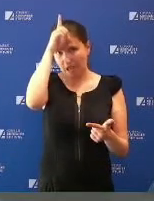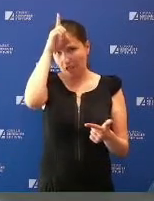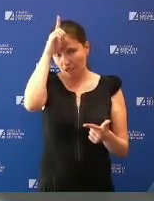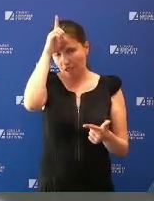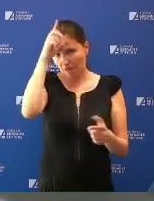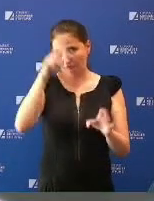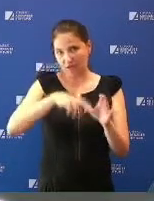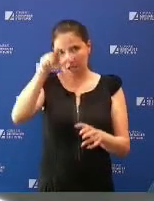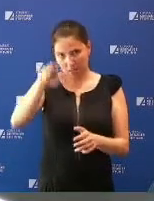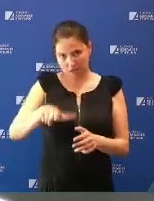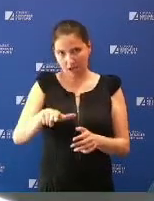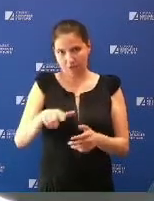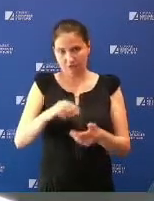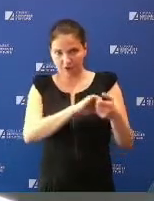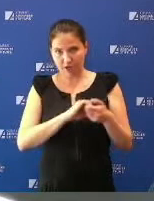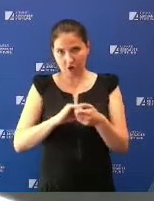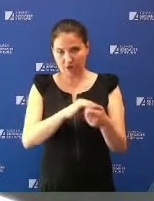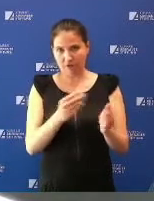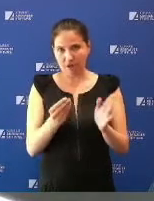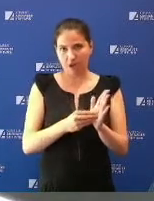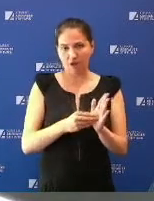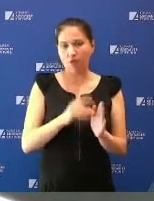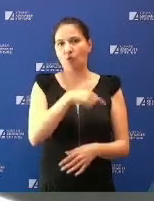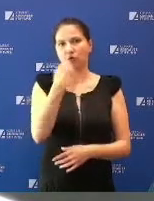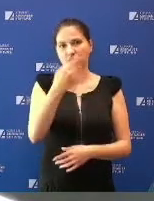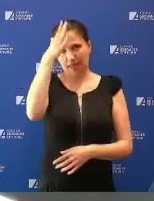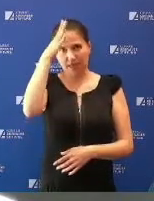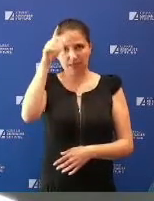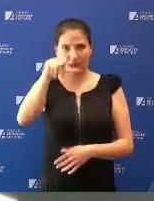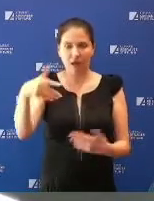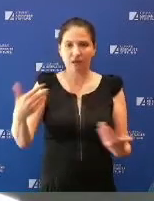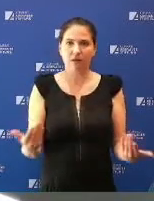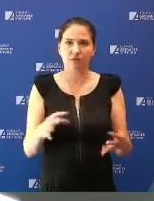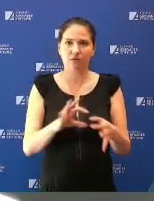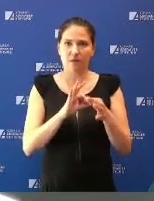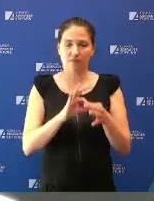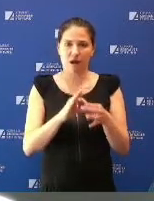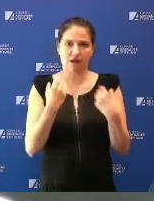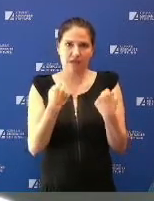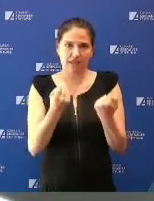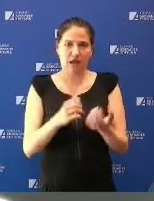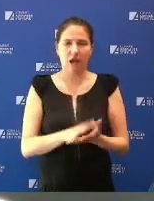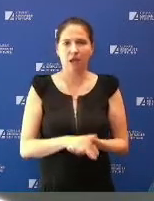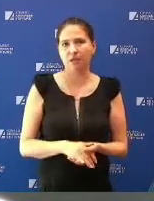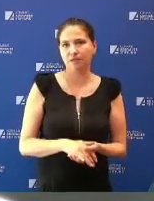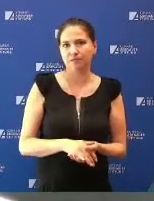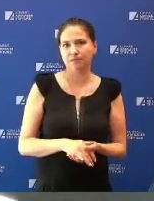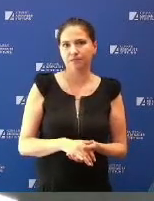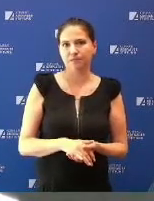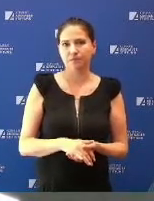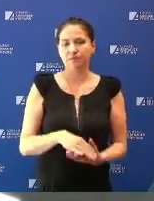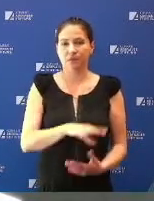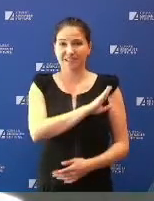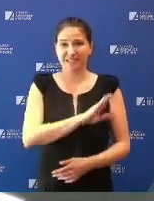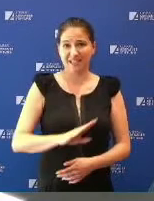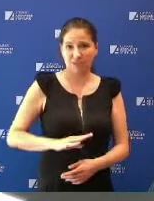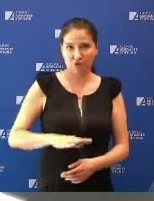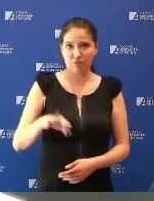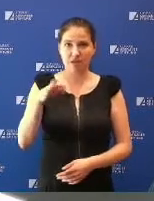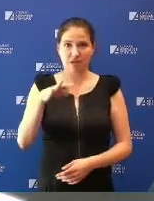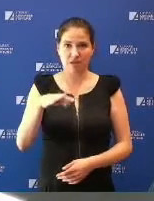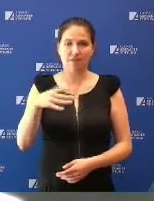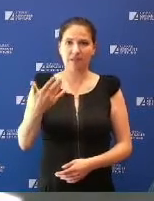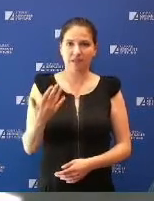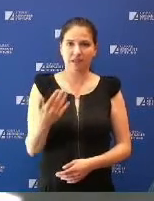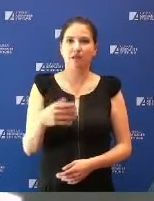Polizeigewerkschaft. Unsere Experten zum Thema Sicherheit werden dabei sein. Der sächsische